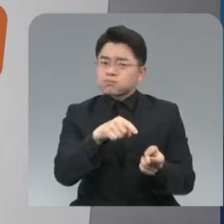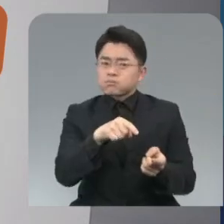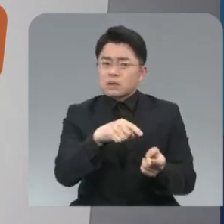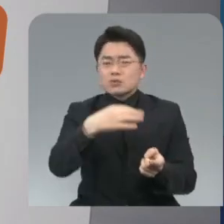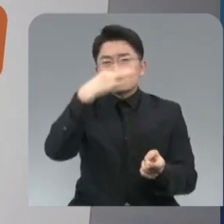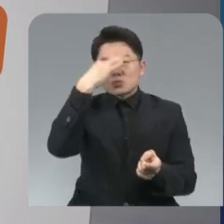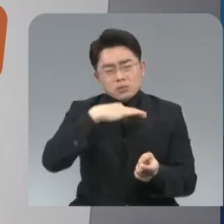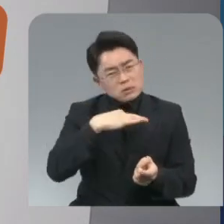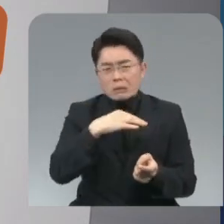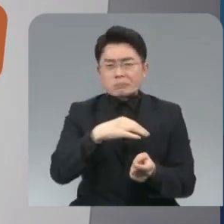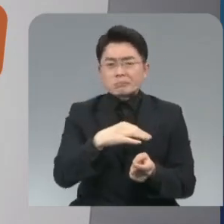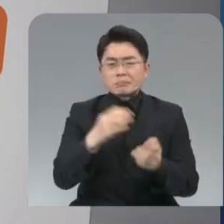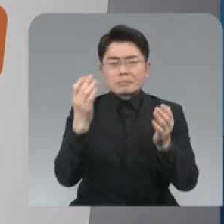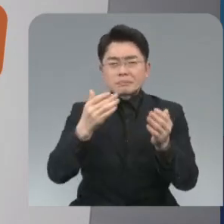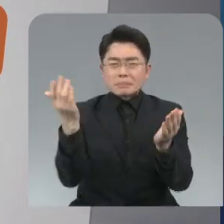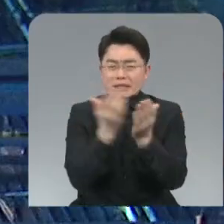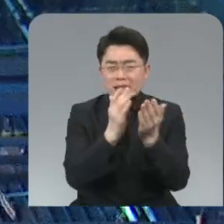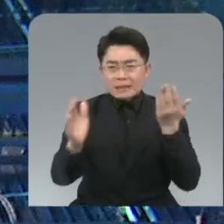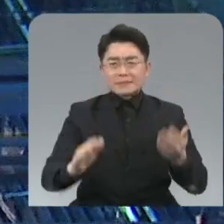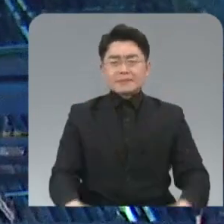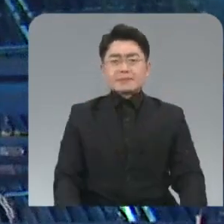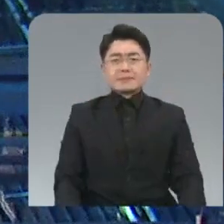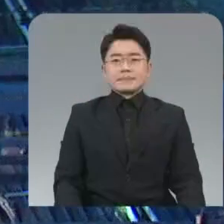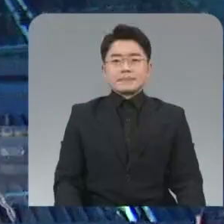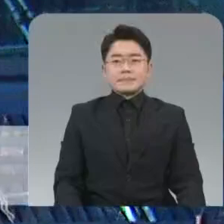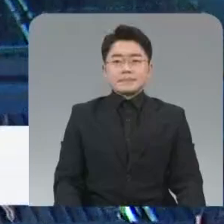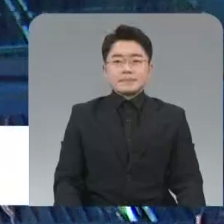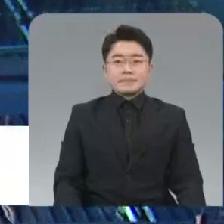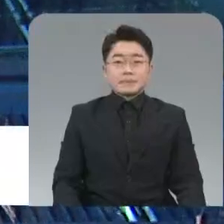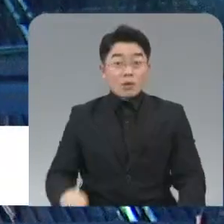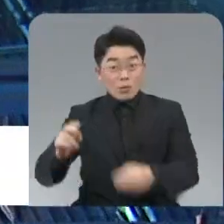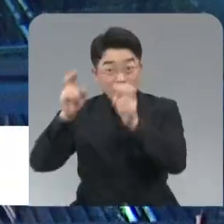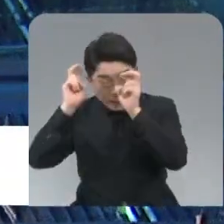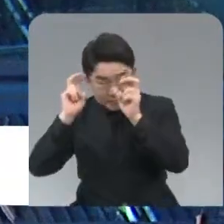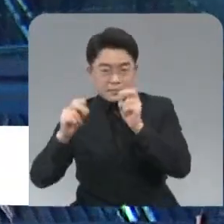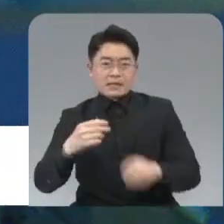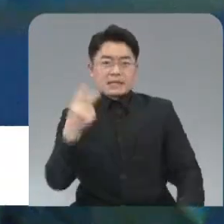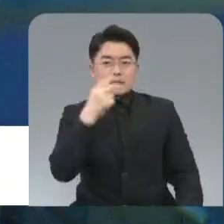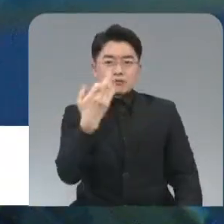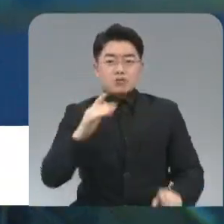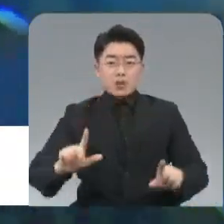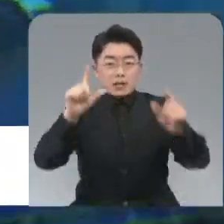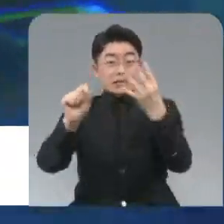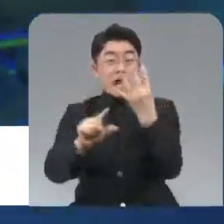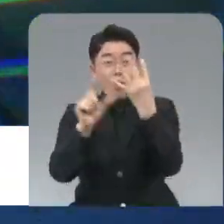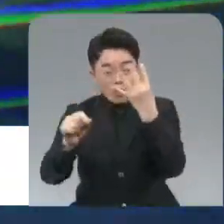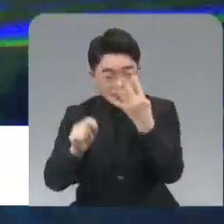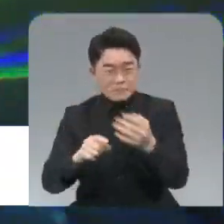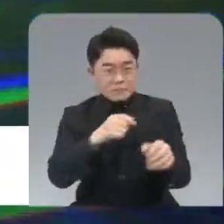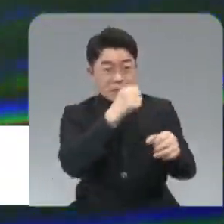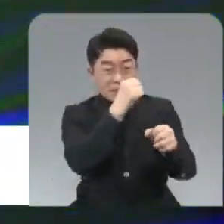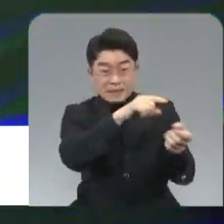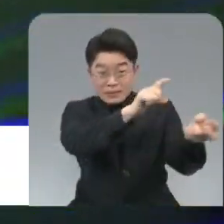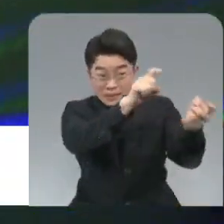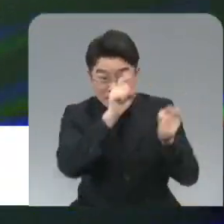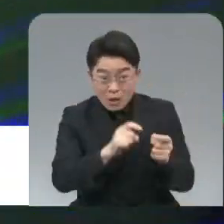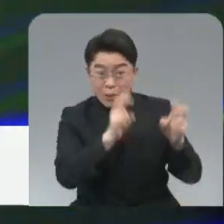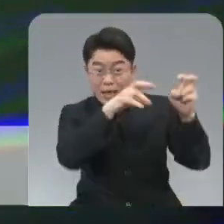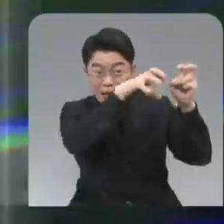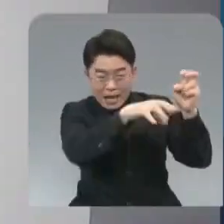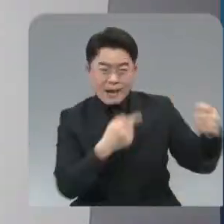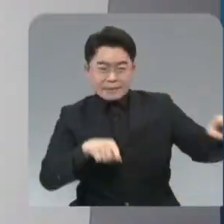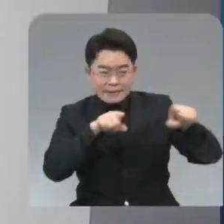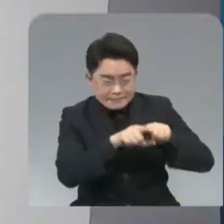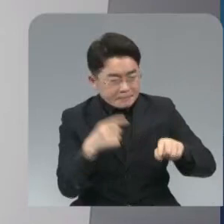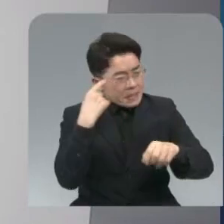요구한 규격에 못 미친다고 평가했습니다. 이에 한수원은 2019년 4월 해당 제품을 납품한 업체와 함께 재실험을